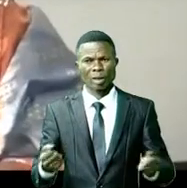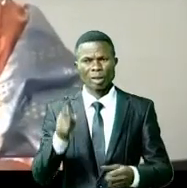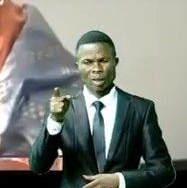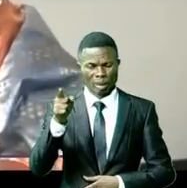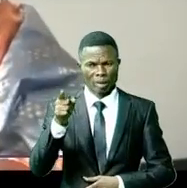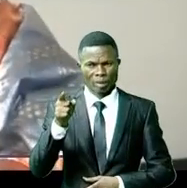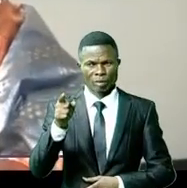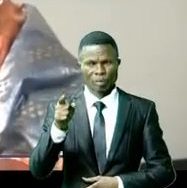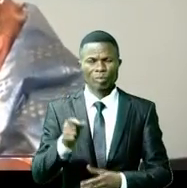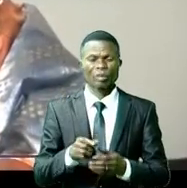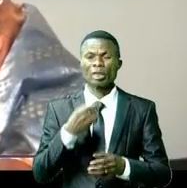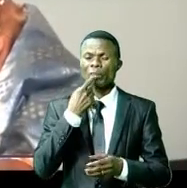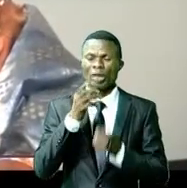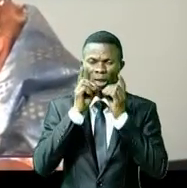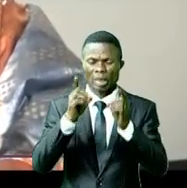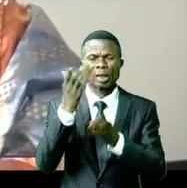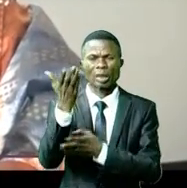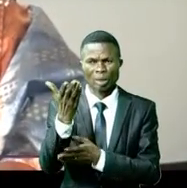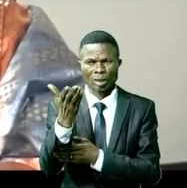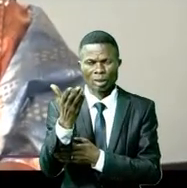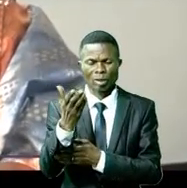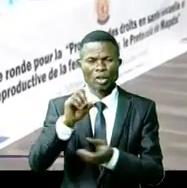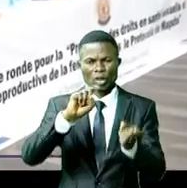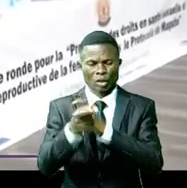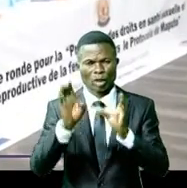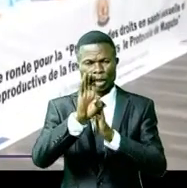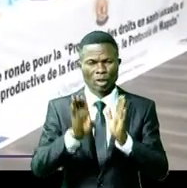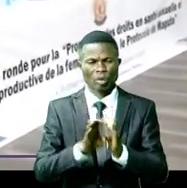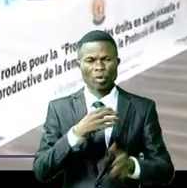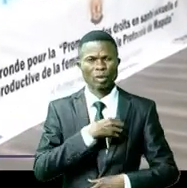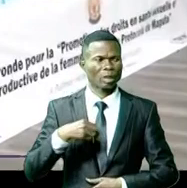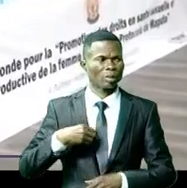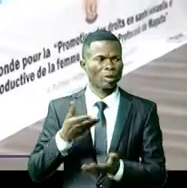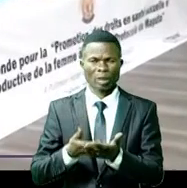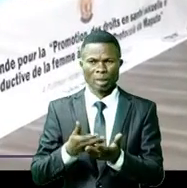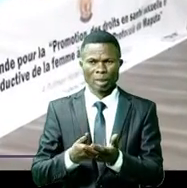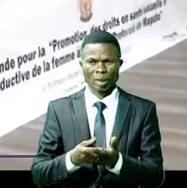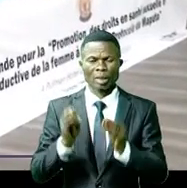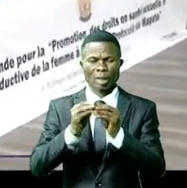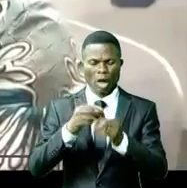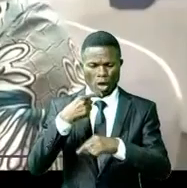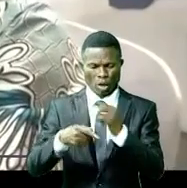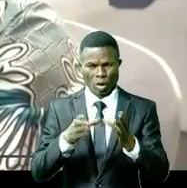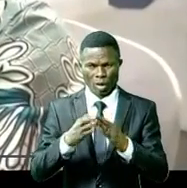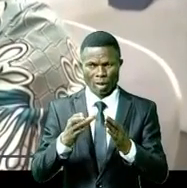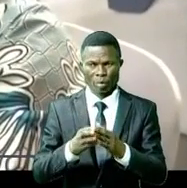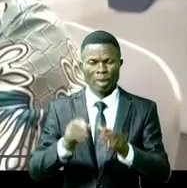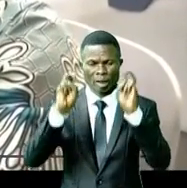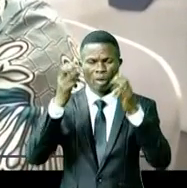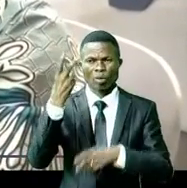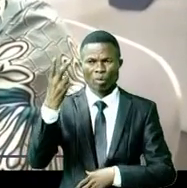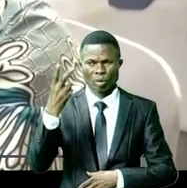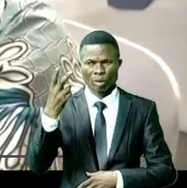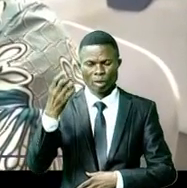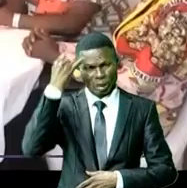Condé, a dans son mot d'ouverture sollicité l'amélioration des conditions de la femme. Un panel s'ouvrira par la suite avec deux sous-thèmes, dont